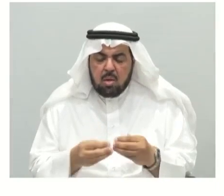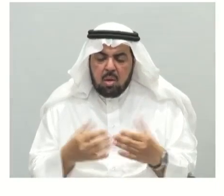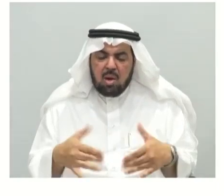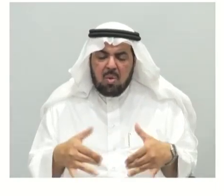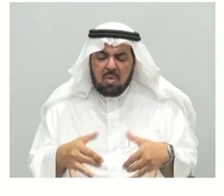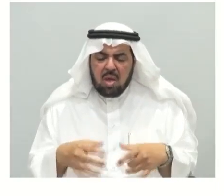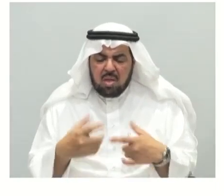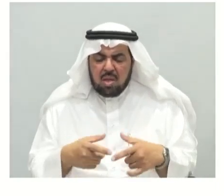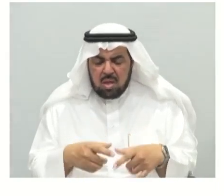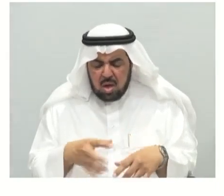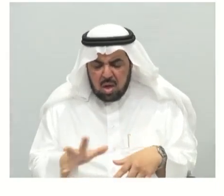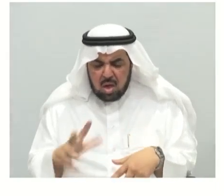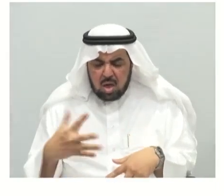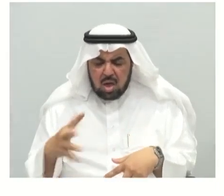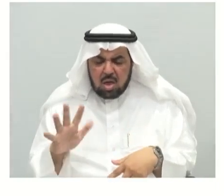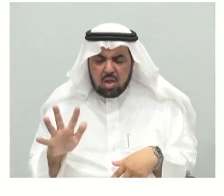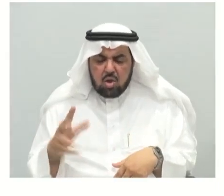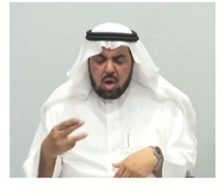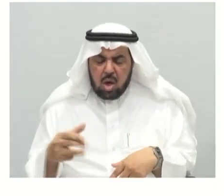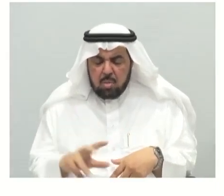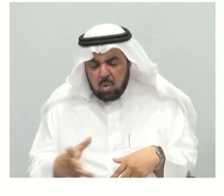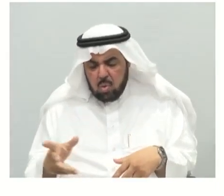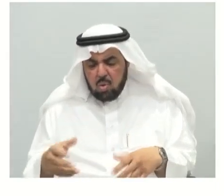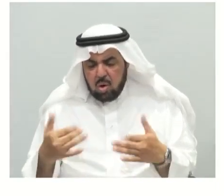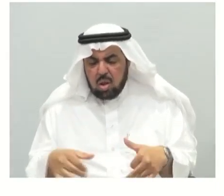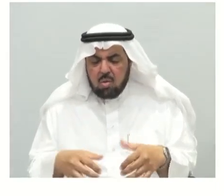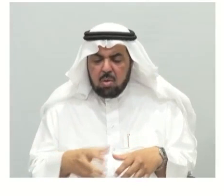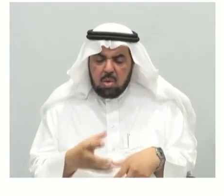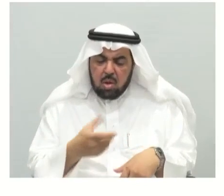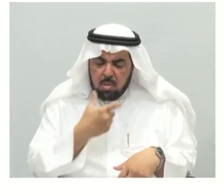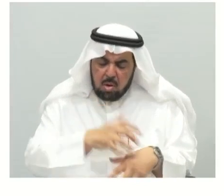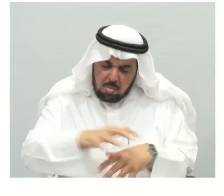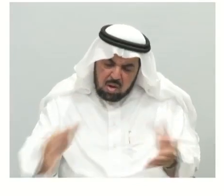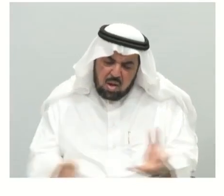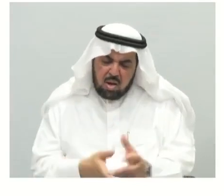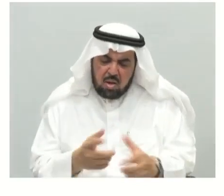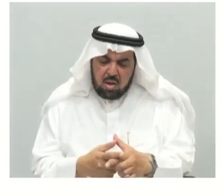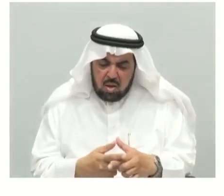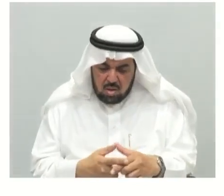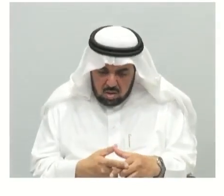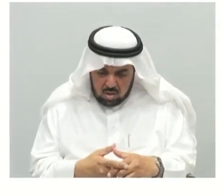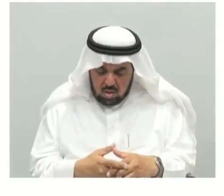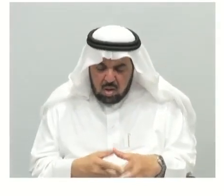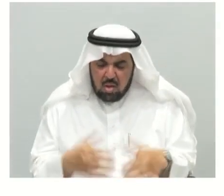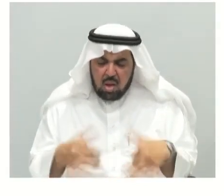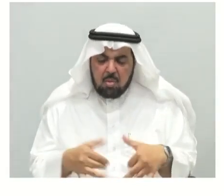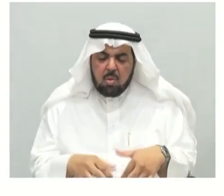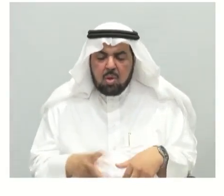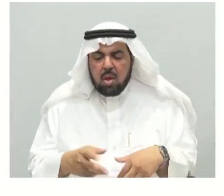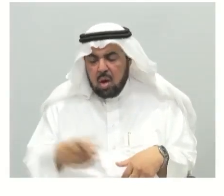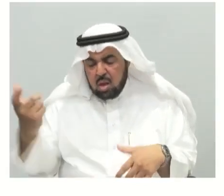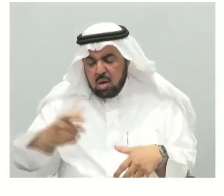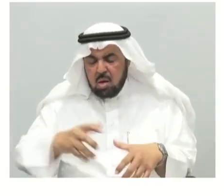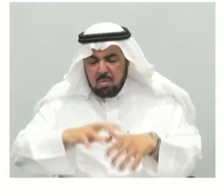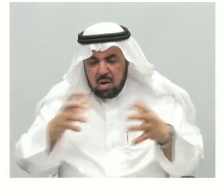تهدد الشعاب الشعاب المرجانيه وانواعه وتدمر المواطن البيئه وزياده الانواع الدخيل وكثره الامراض وتغيرات المناخ